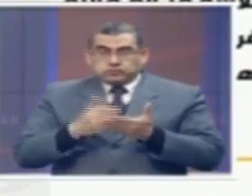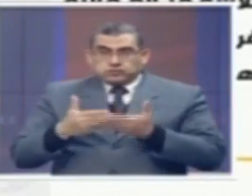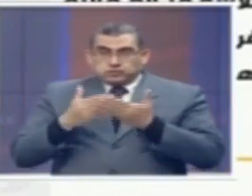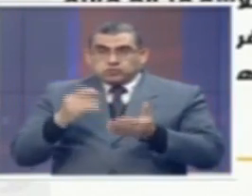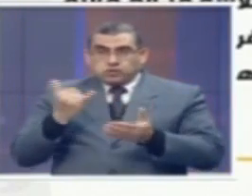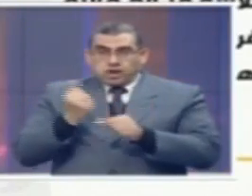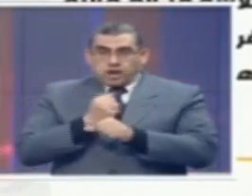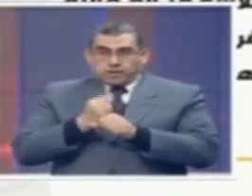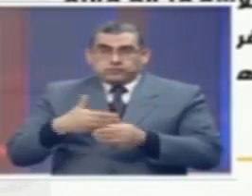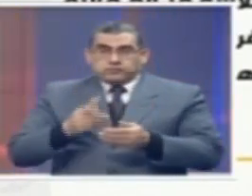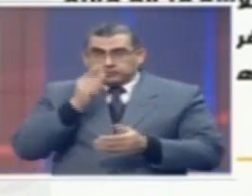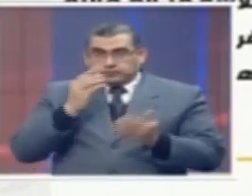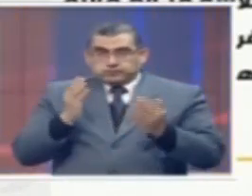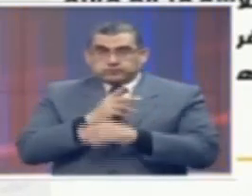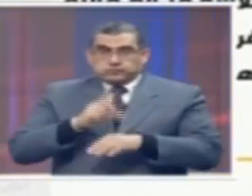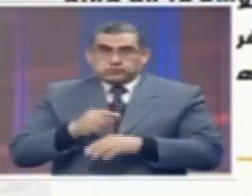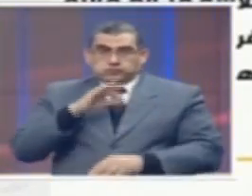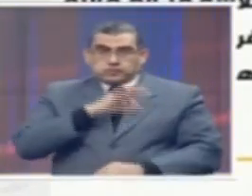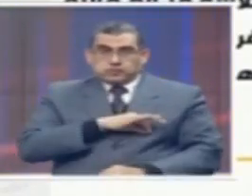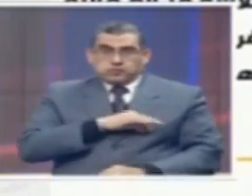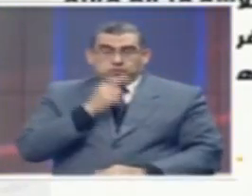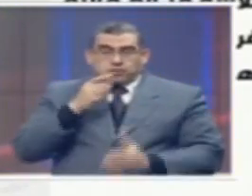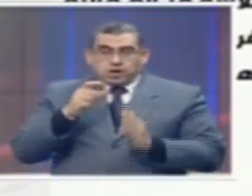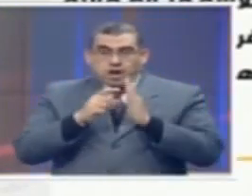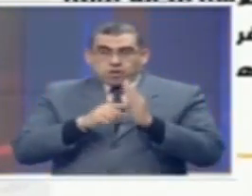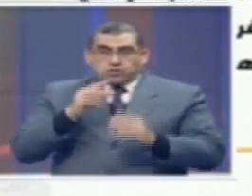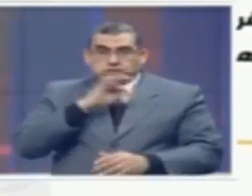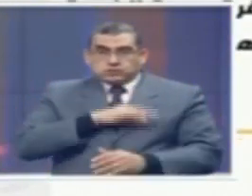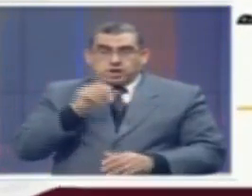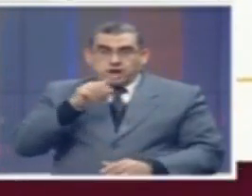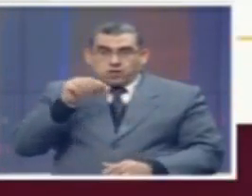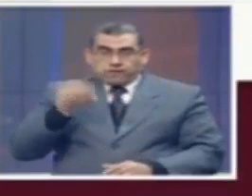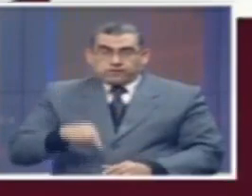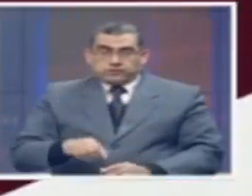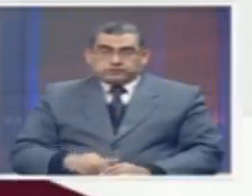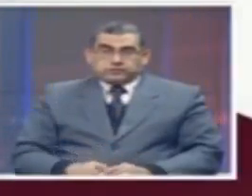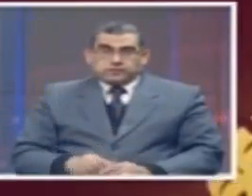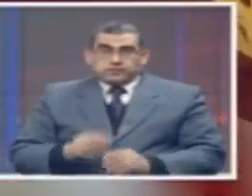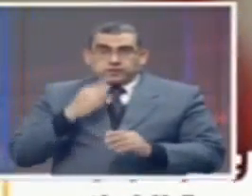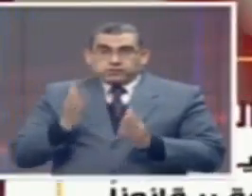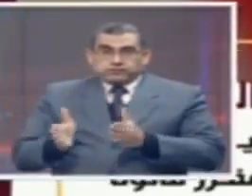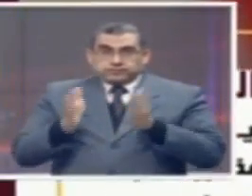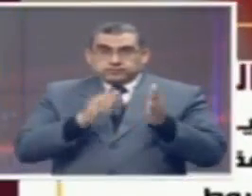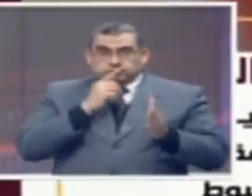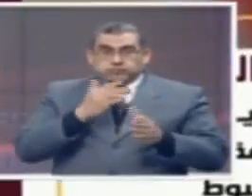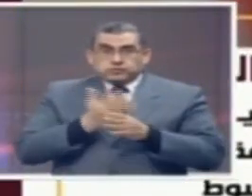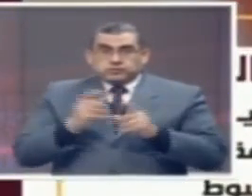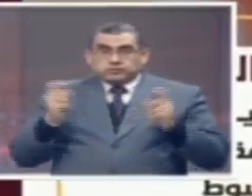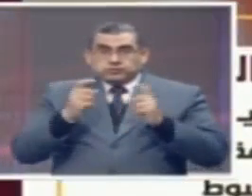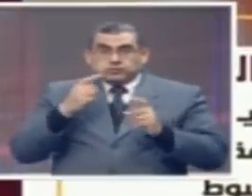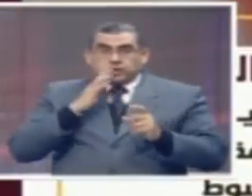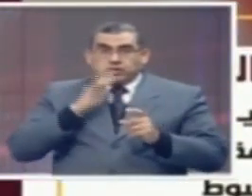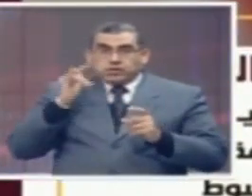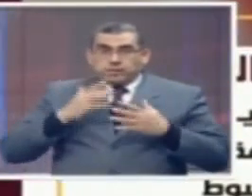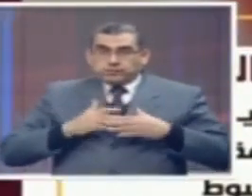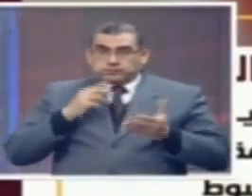المقدمة بالمستشفى للمرضى، وهو ما يعد تربح من أعمال الوظيفة. وعلى صعيد مكافحة التهرب من